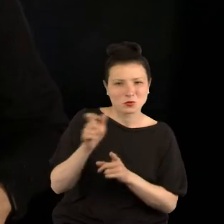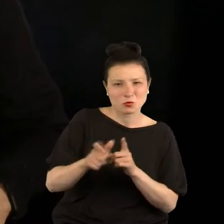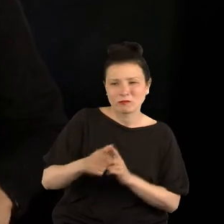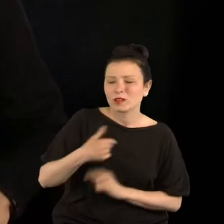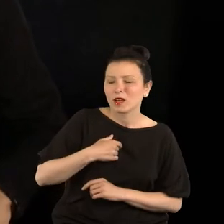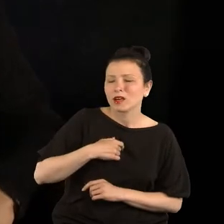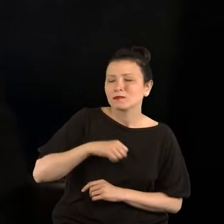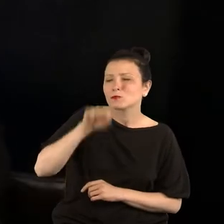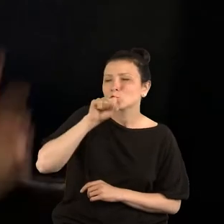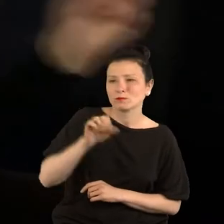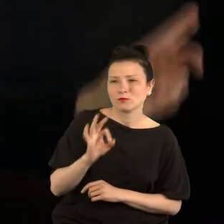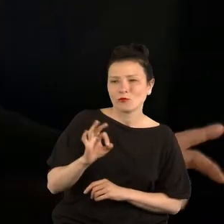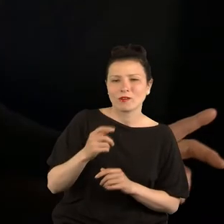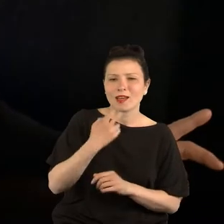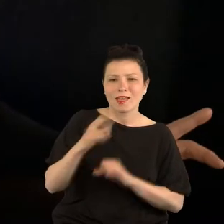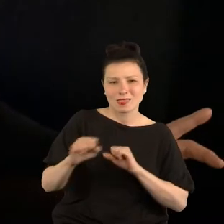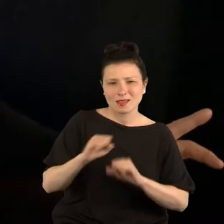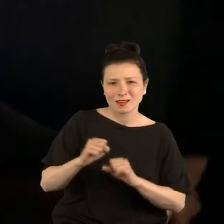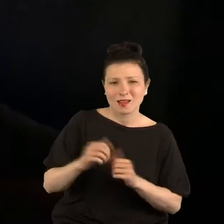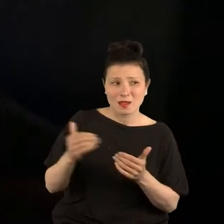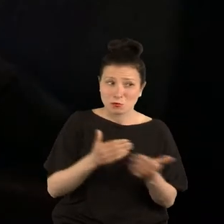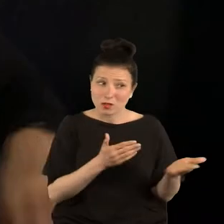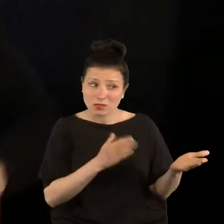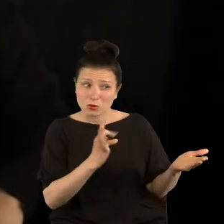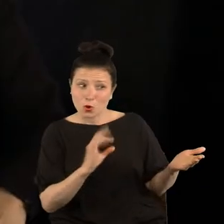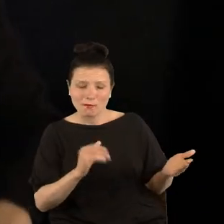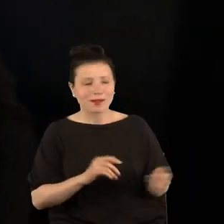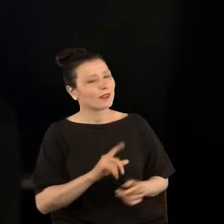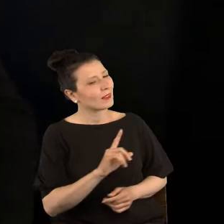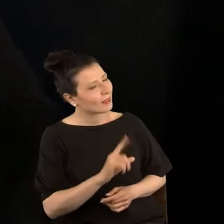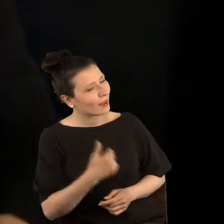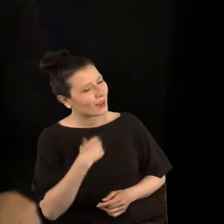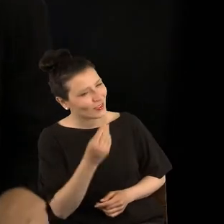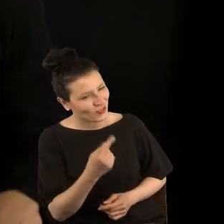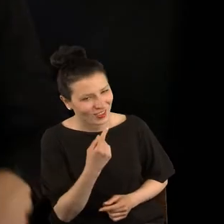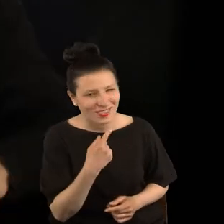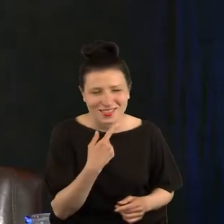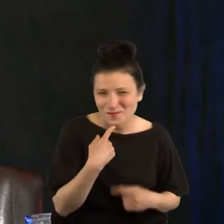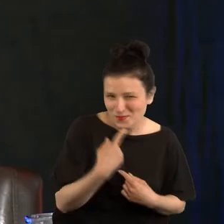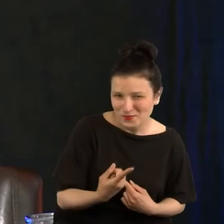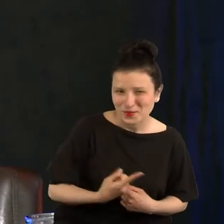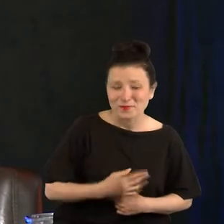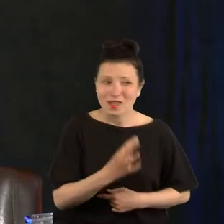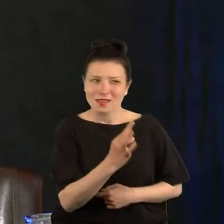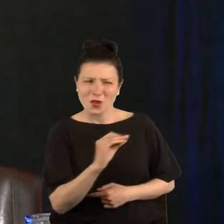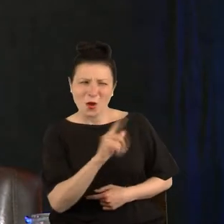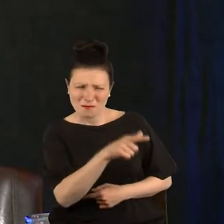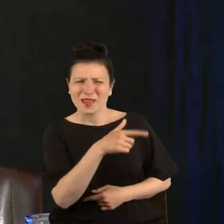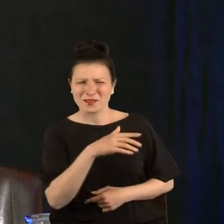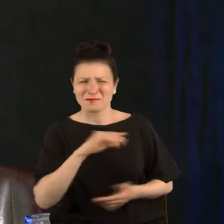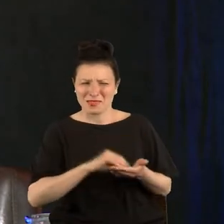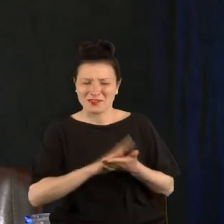jej energię. Może dopuścimy Tomka? Nie, powiem jeszcze jedną rzecz. Tomek przybiegł do tego,